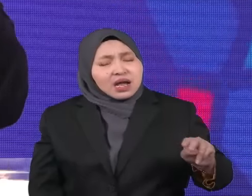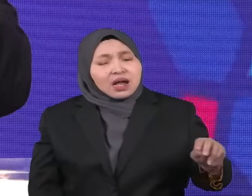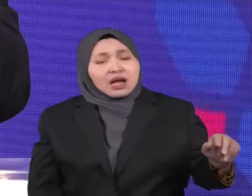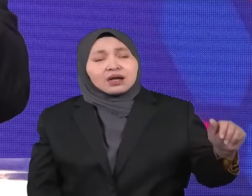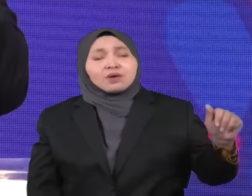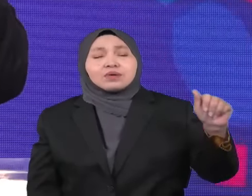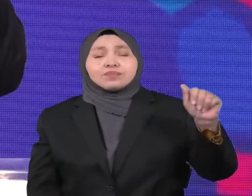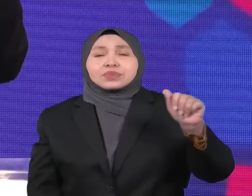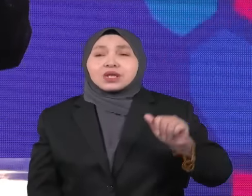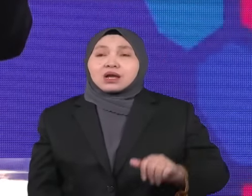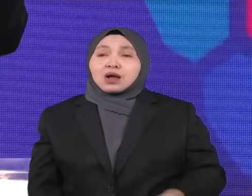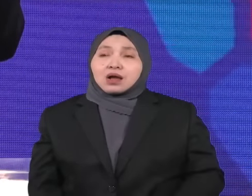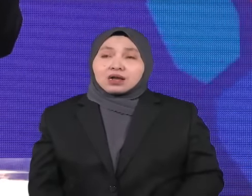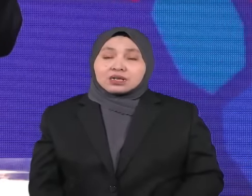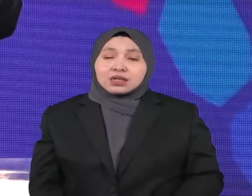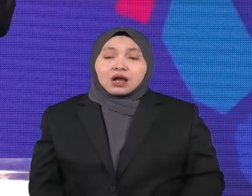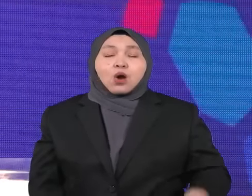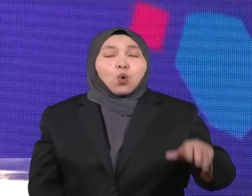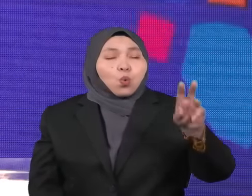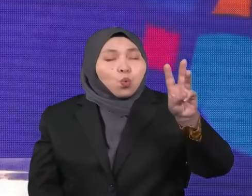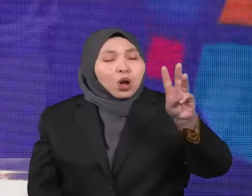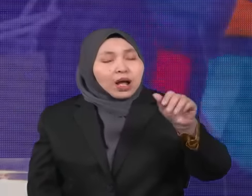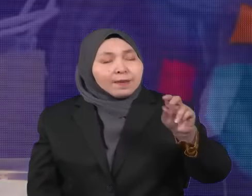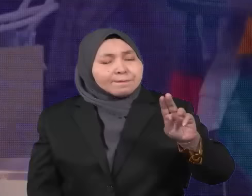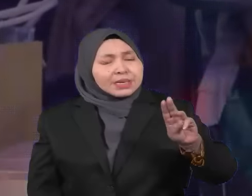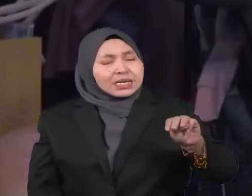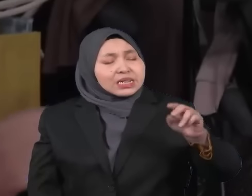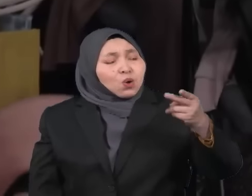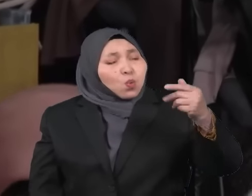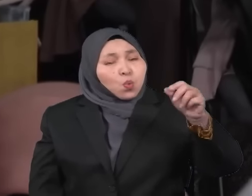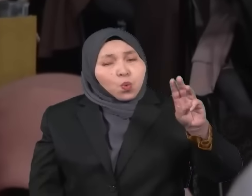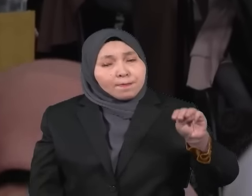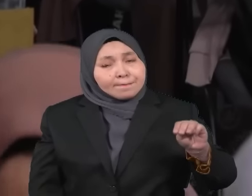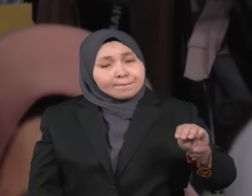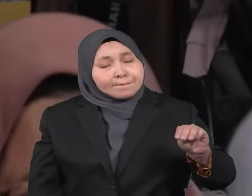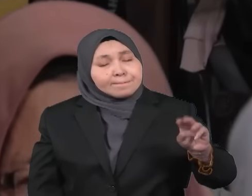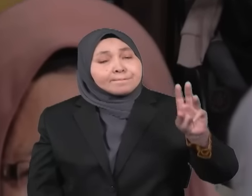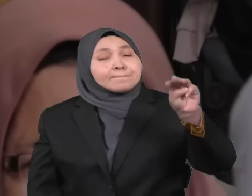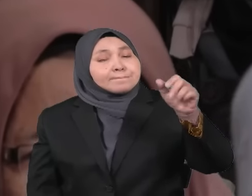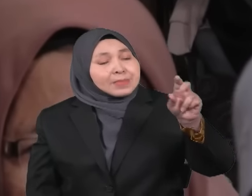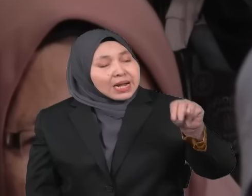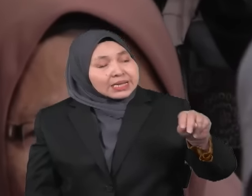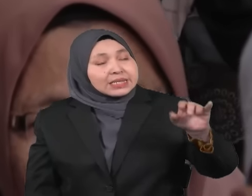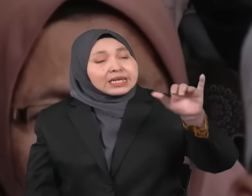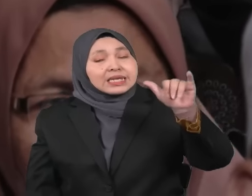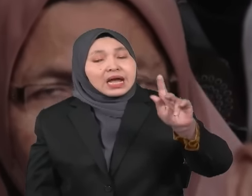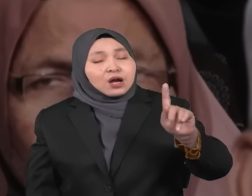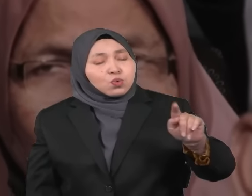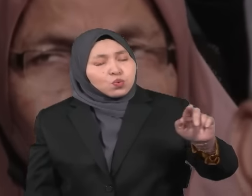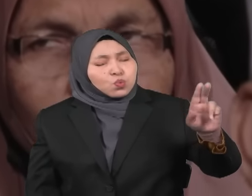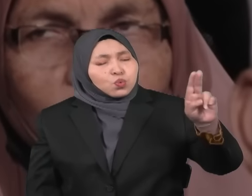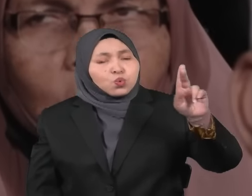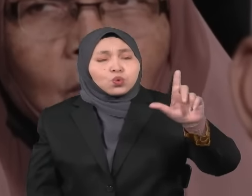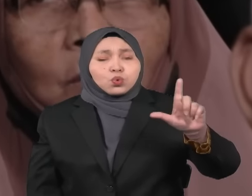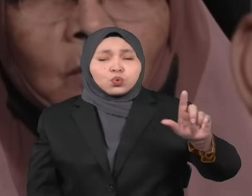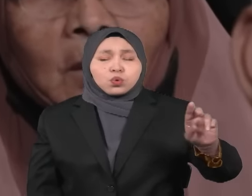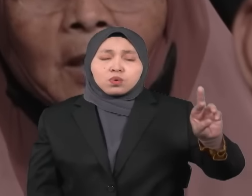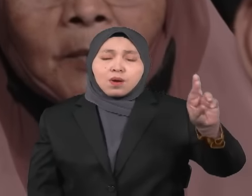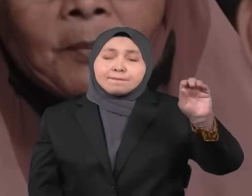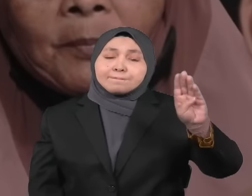atina. Aywah, cuba. Satu, dua, tiga. Wa minhum man